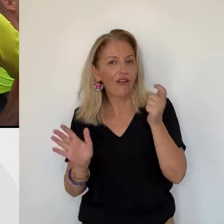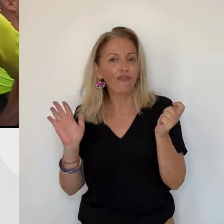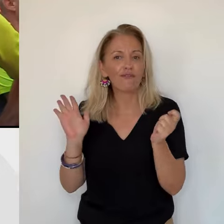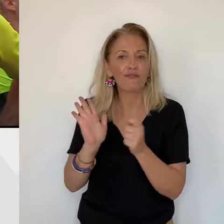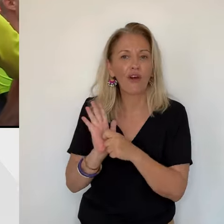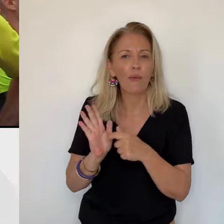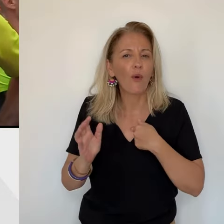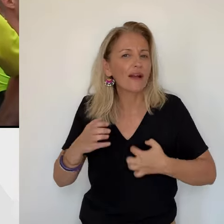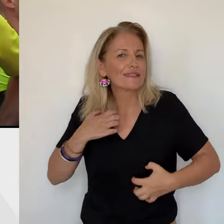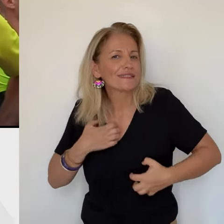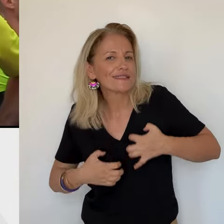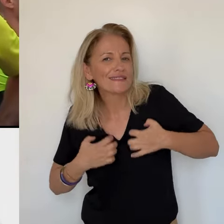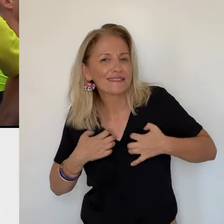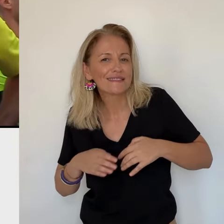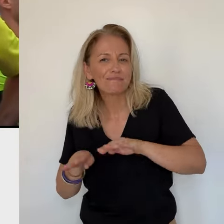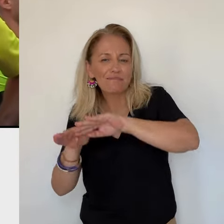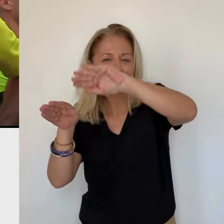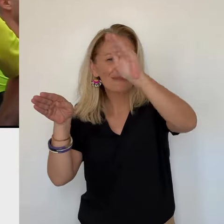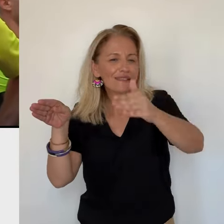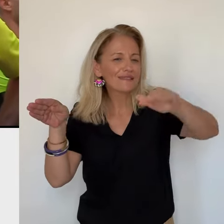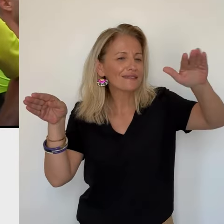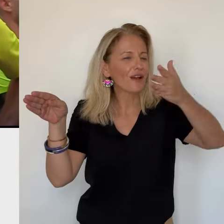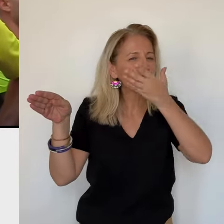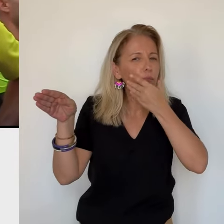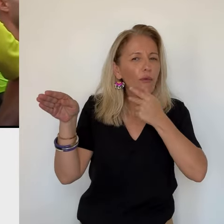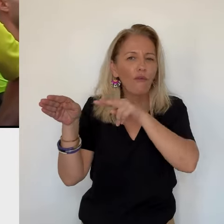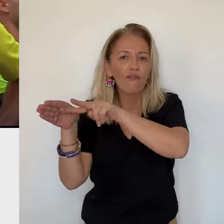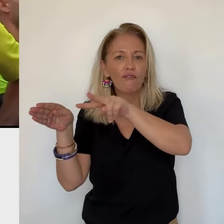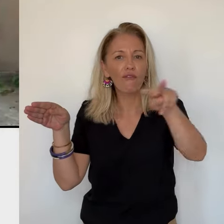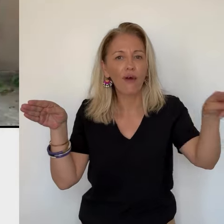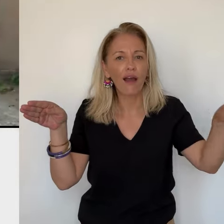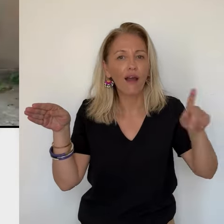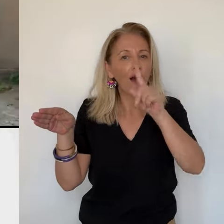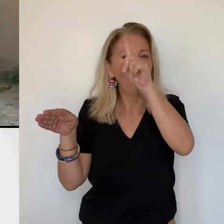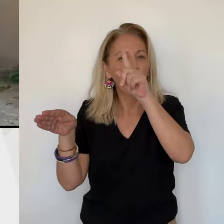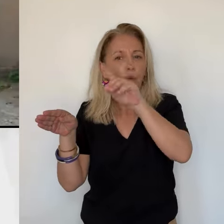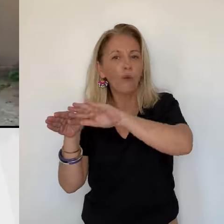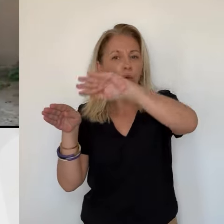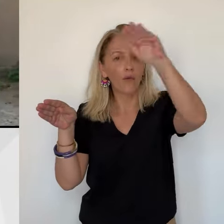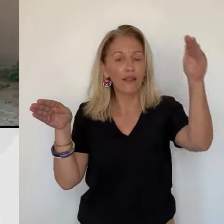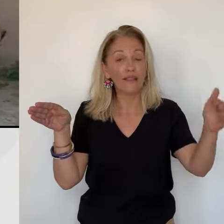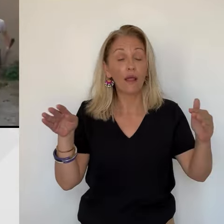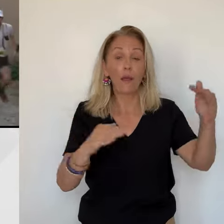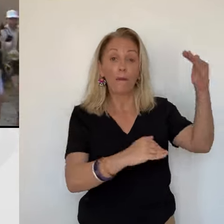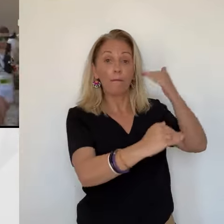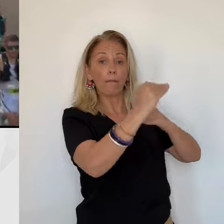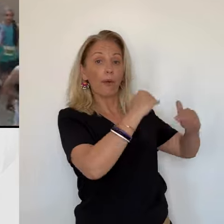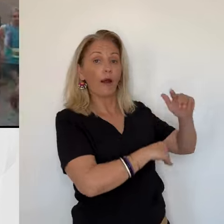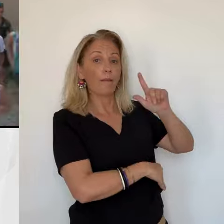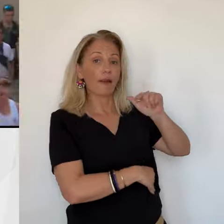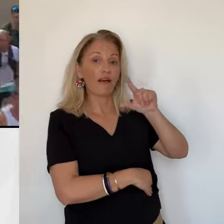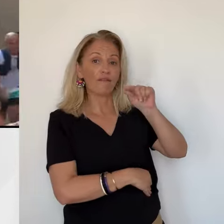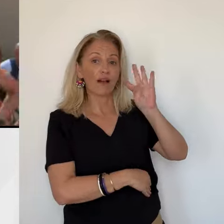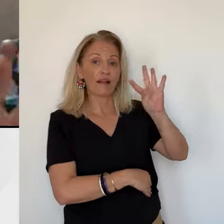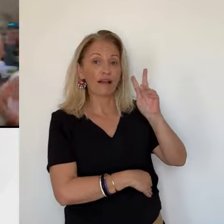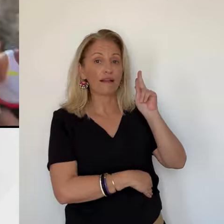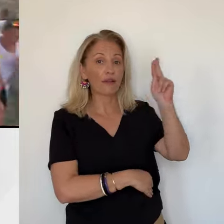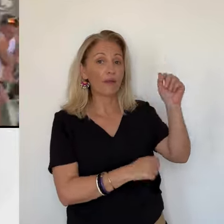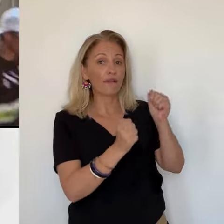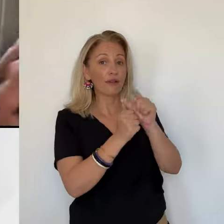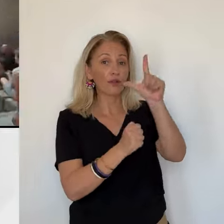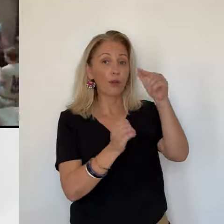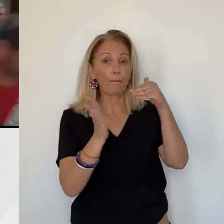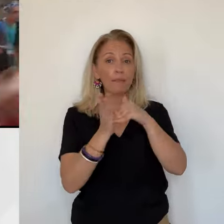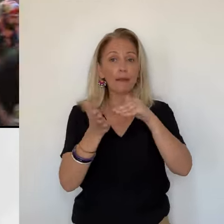voir les beaux paysages en haut de la Punta de l'Orienté. Au programme, 24 km, 2000 mètres de